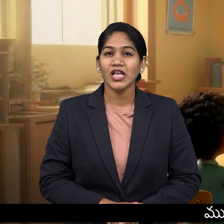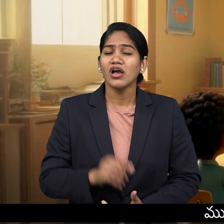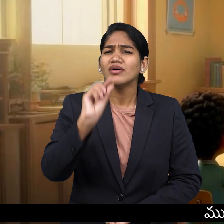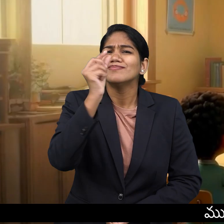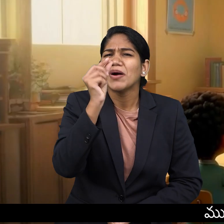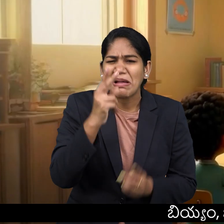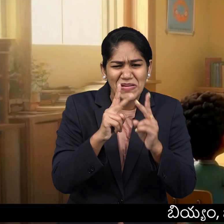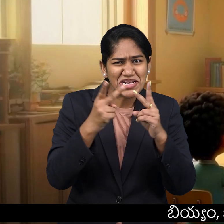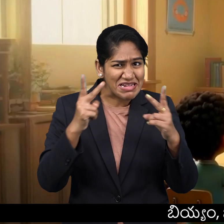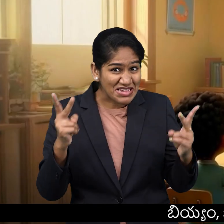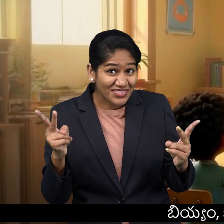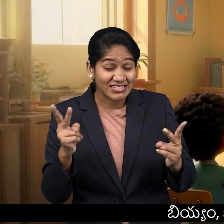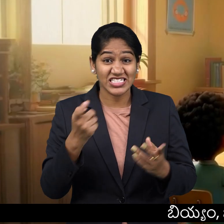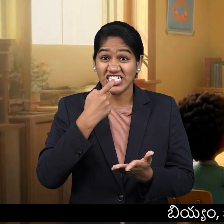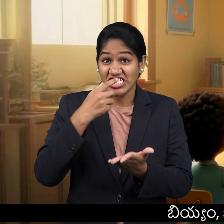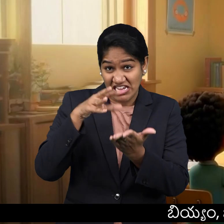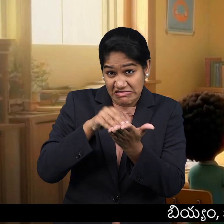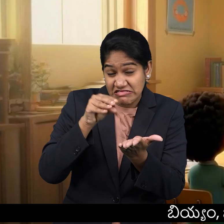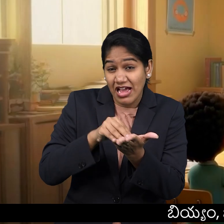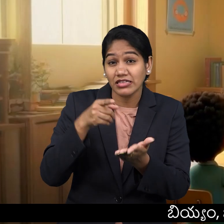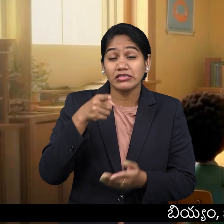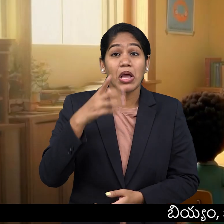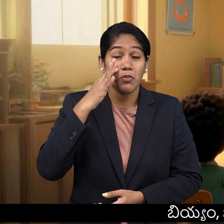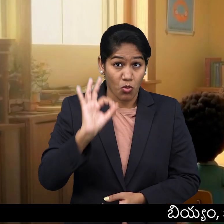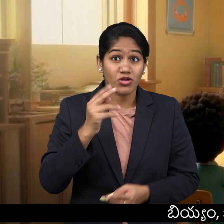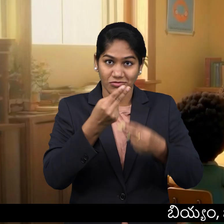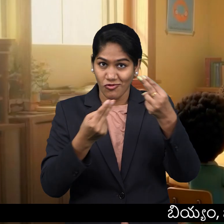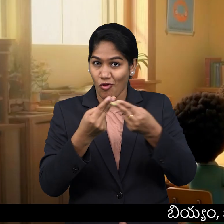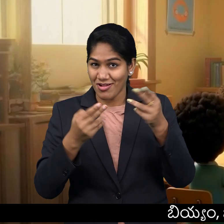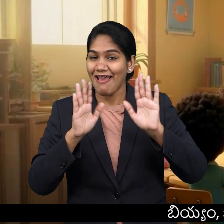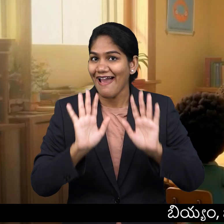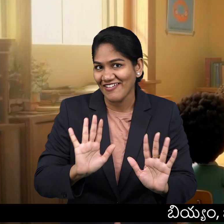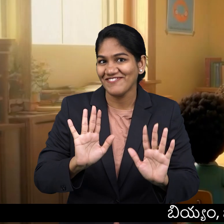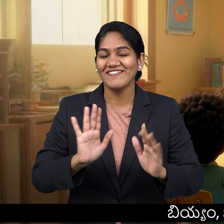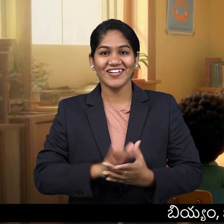ముఖ్యమైన ధాన్యం బియ్యం ఒక కథను కలిగి ఉంది.